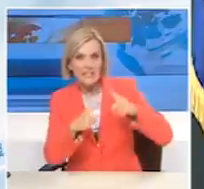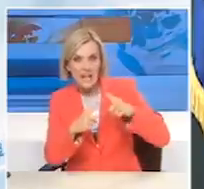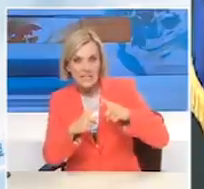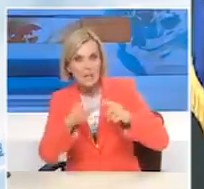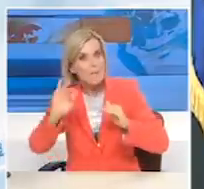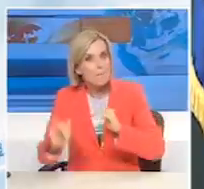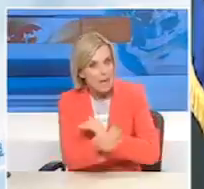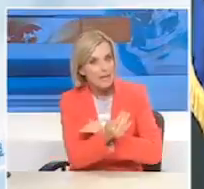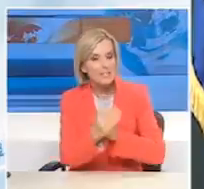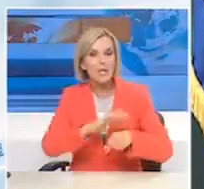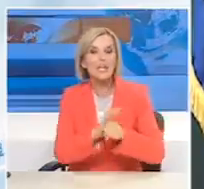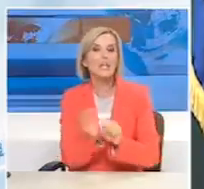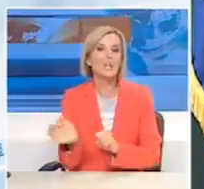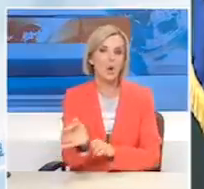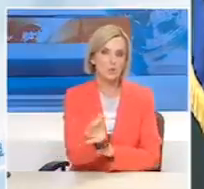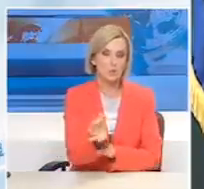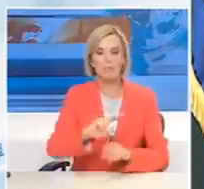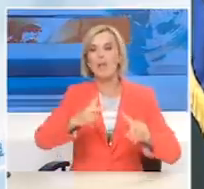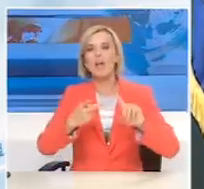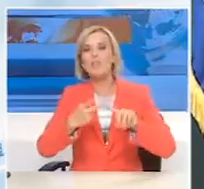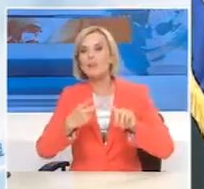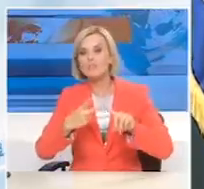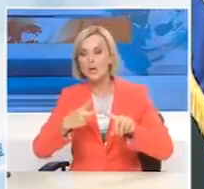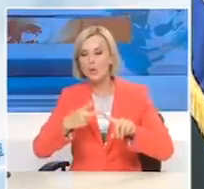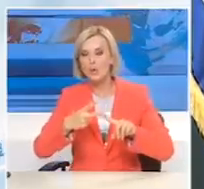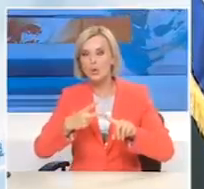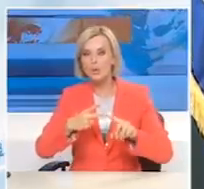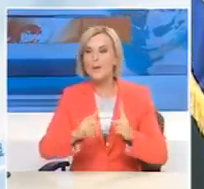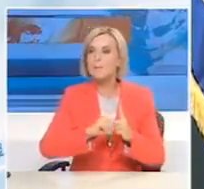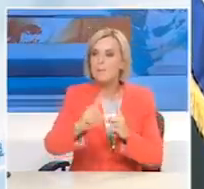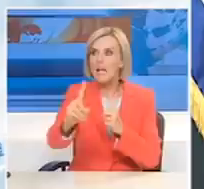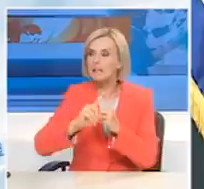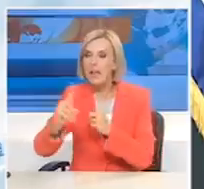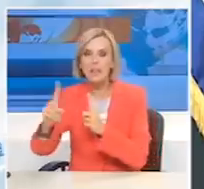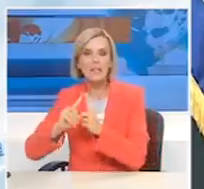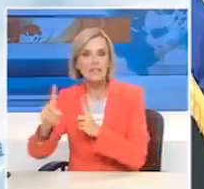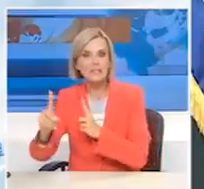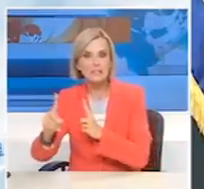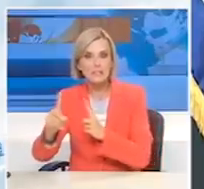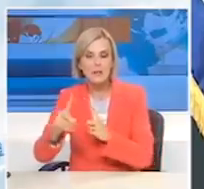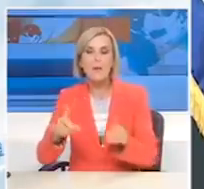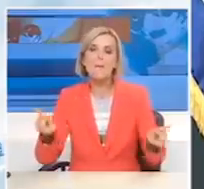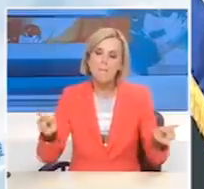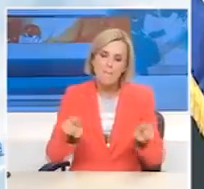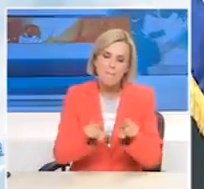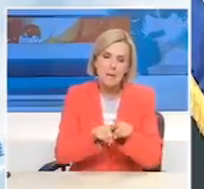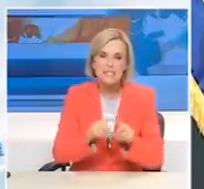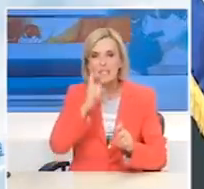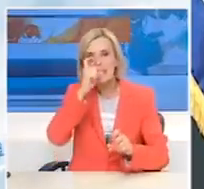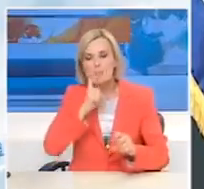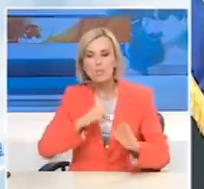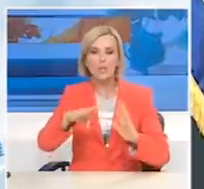ένας κανόνας. Ένας δεύτερος κανόνας είναι ότι σίγουρα η μετακίνηση θα γίνεται με κανόνες υγιεινής, οι οποίοι θα